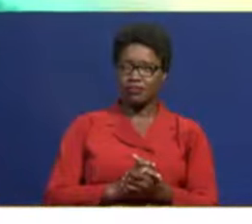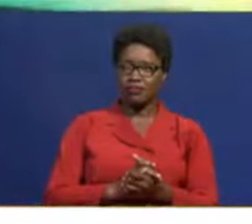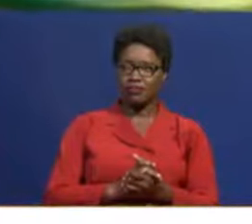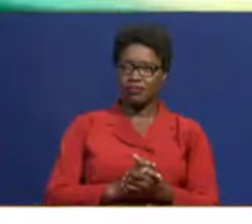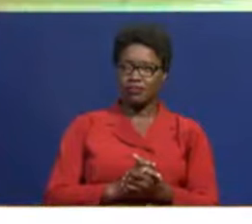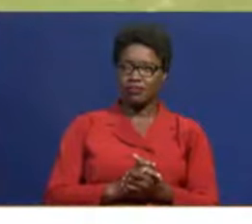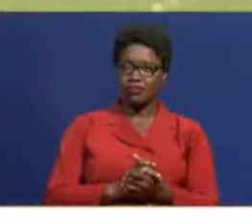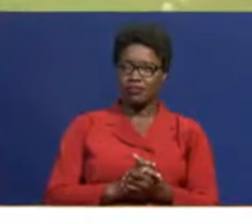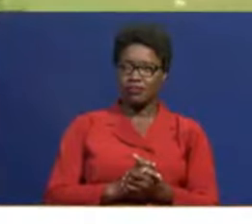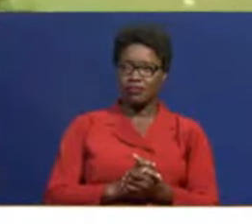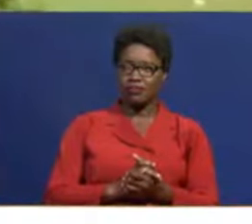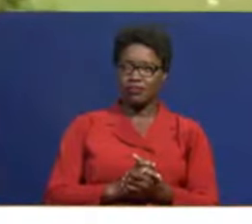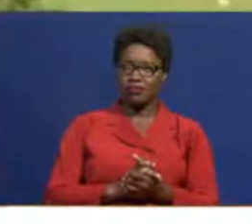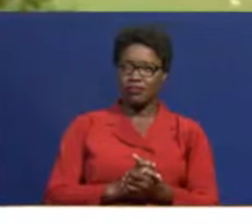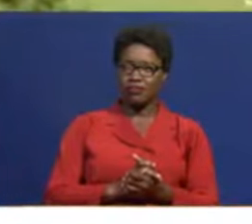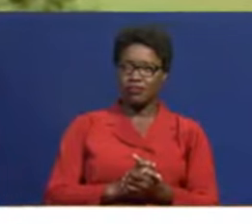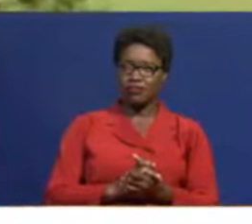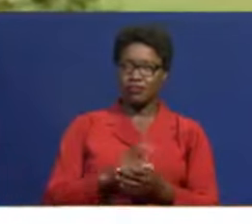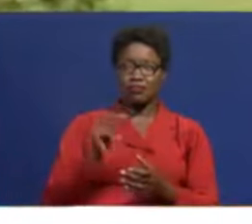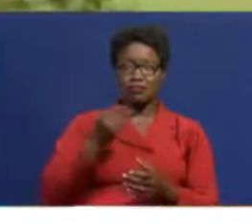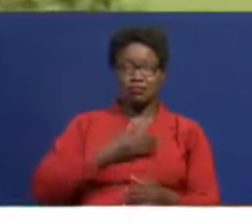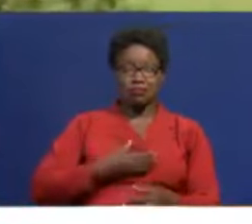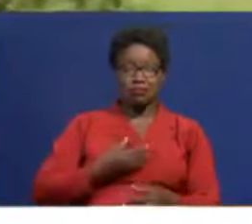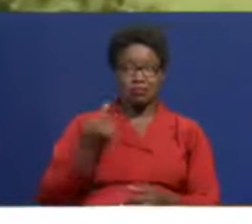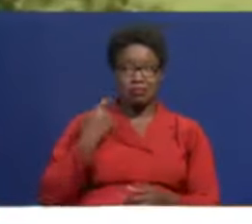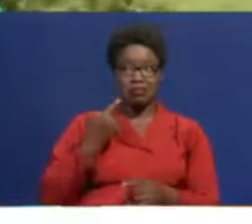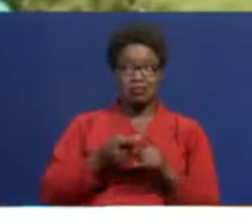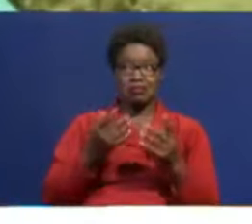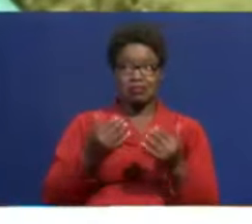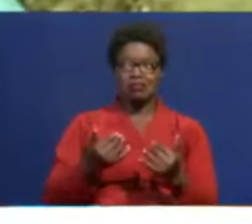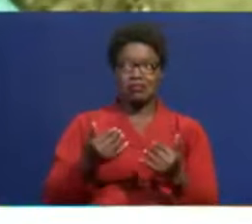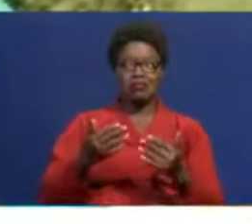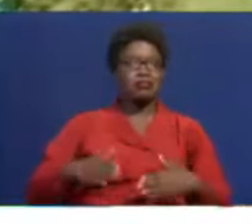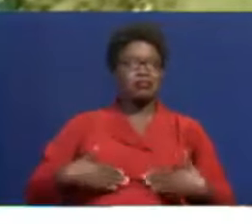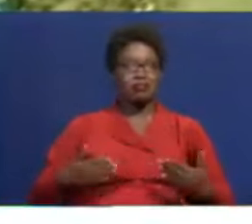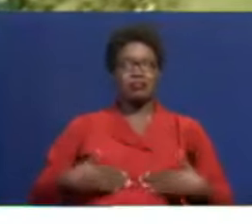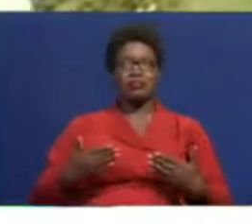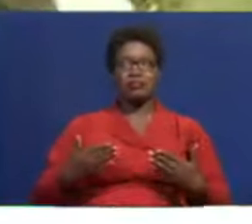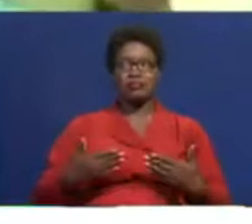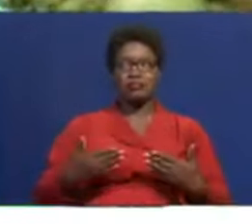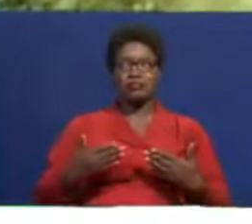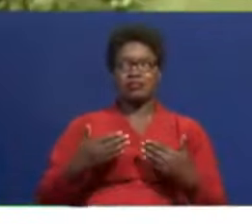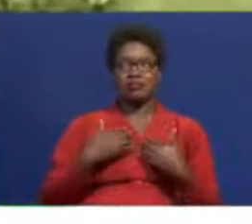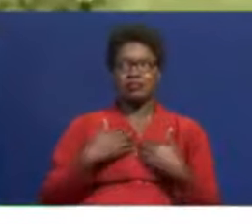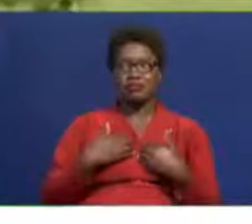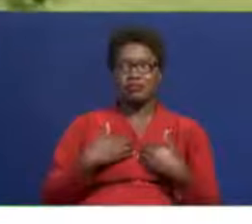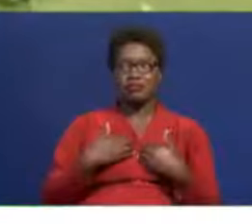Today we lost medal, no medal yesterday, but now we are happy because we have a